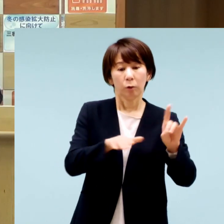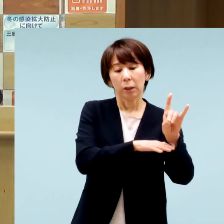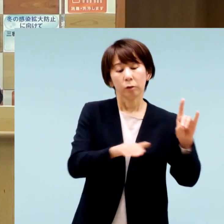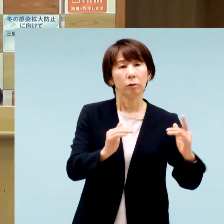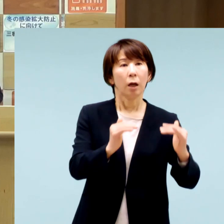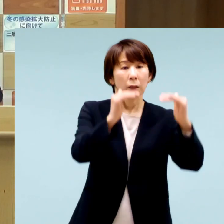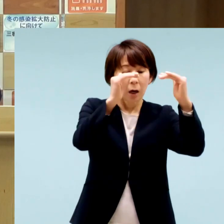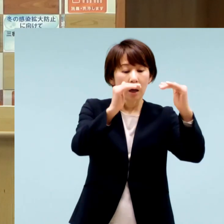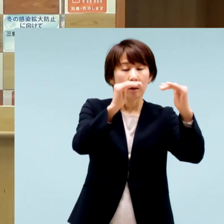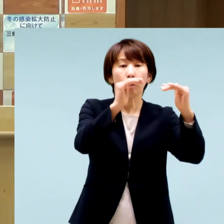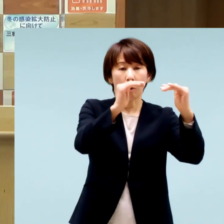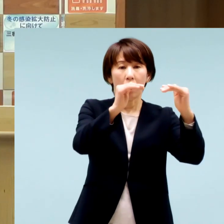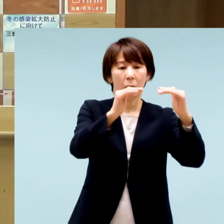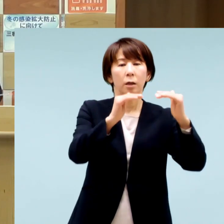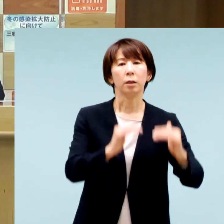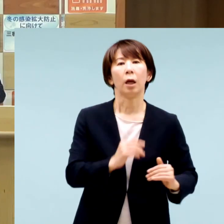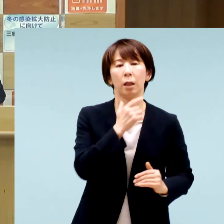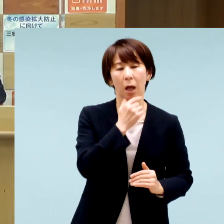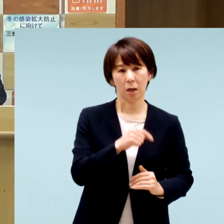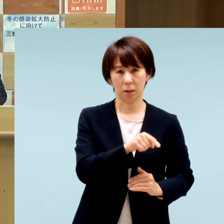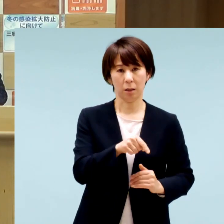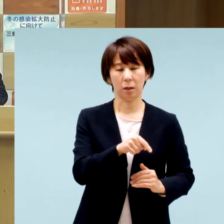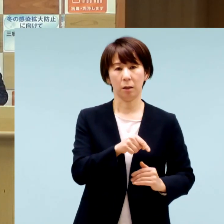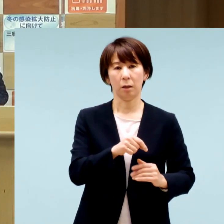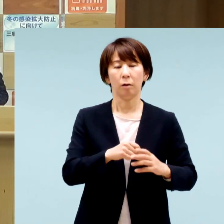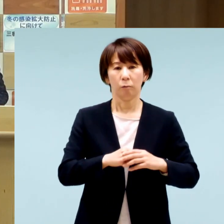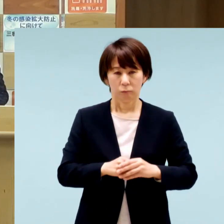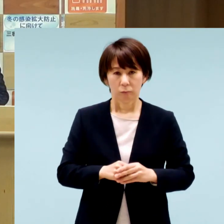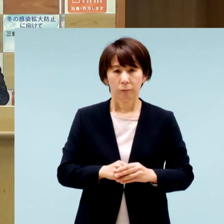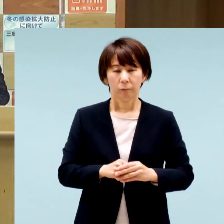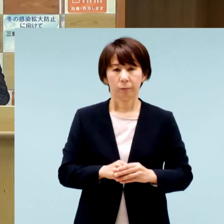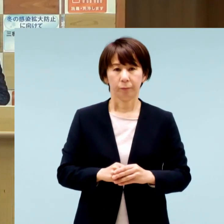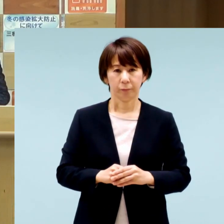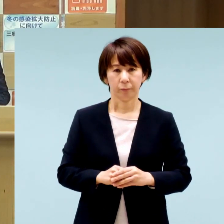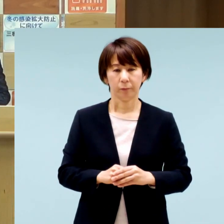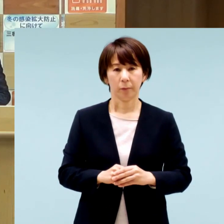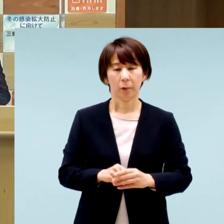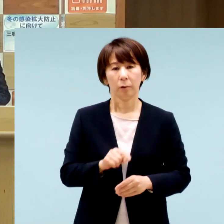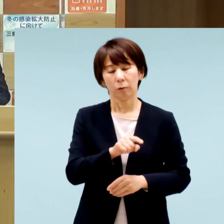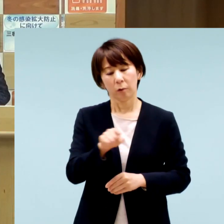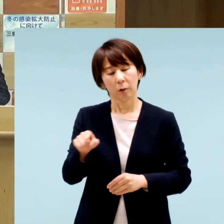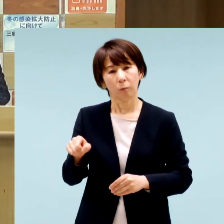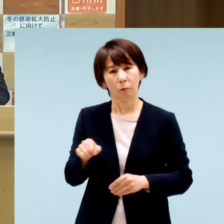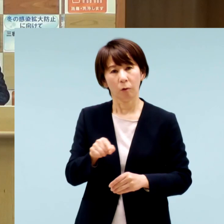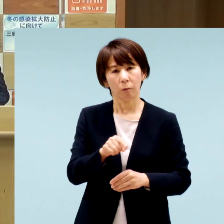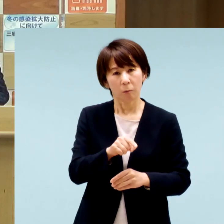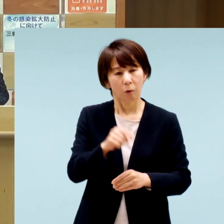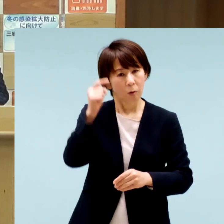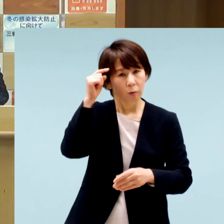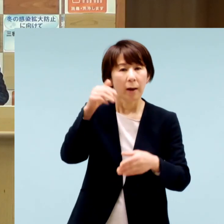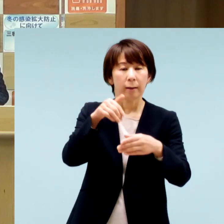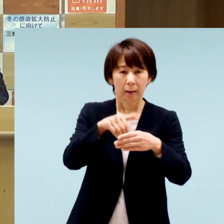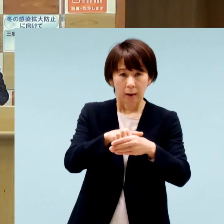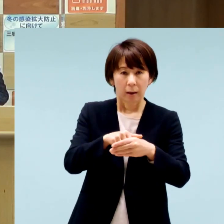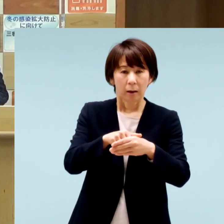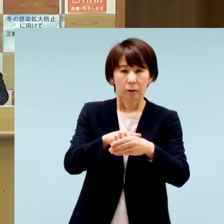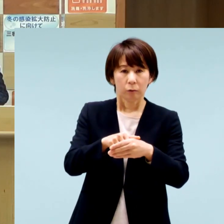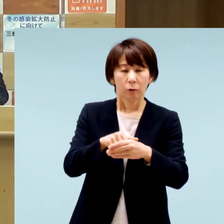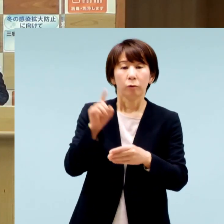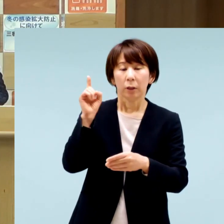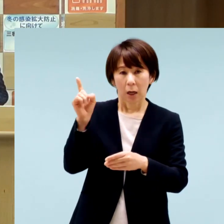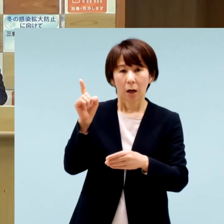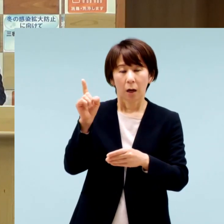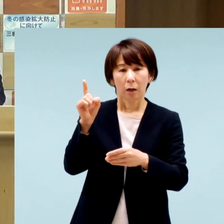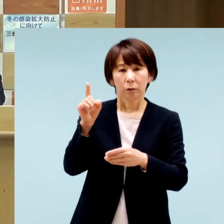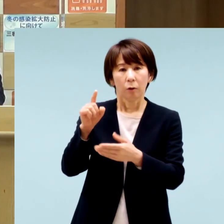ないよってことになっちゃうんでしょうし、ですのでそこら辺も踏まえて、ある程度の考え方や運用、こういうものを示して